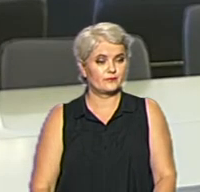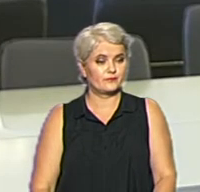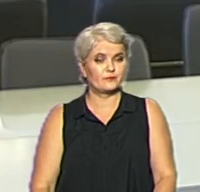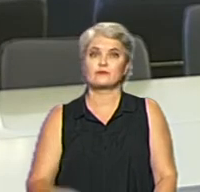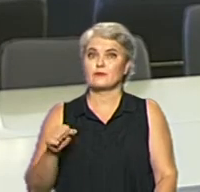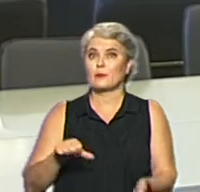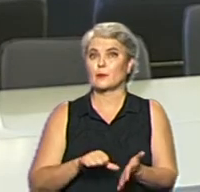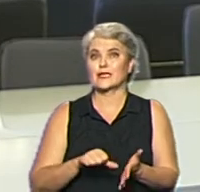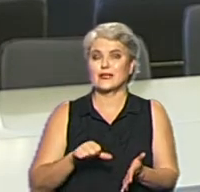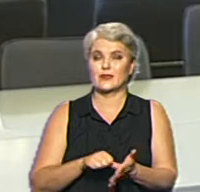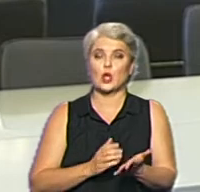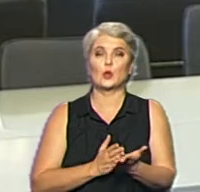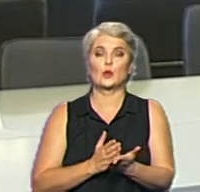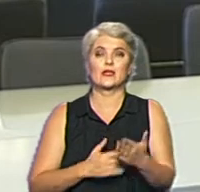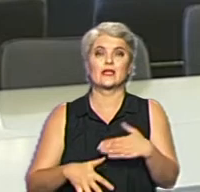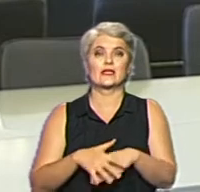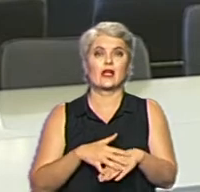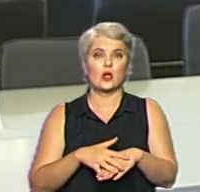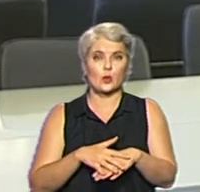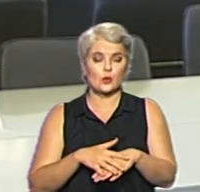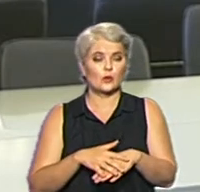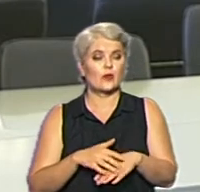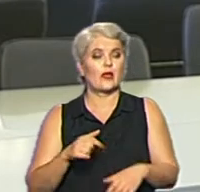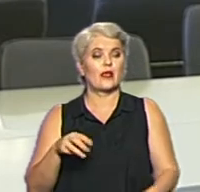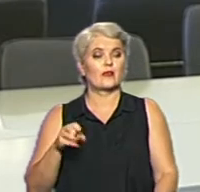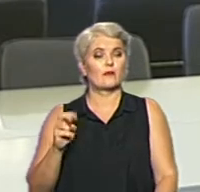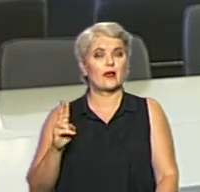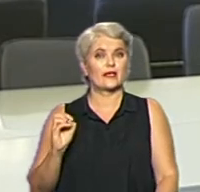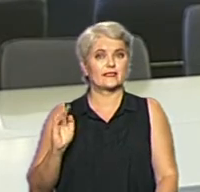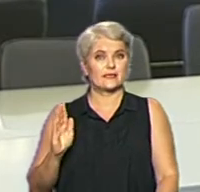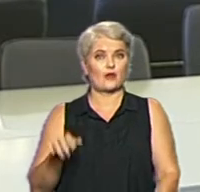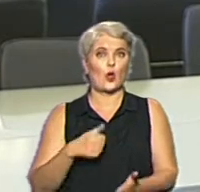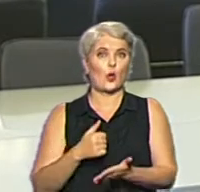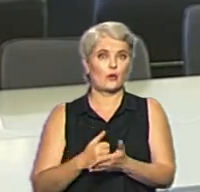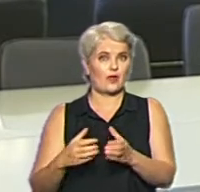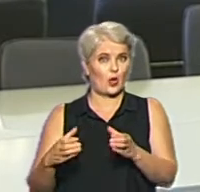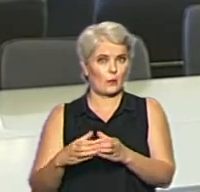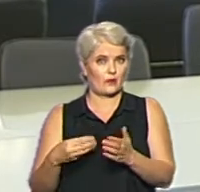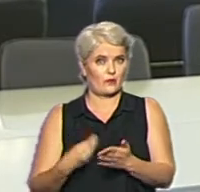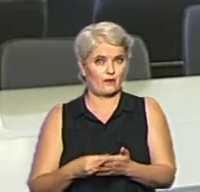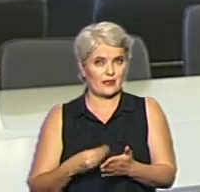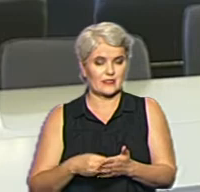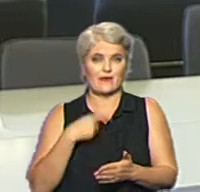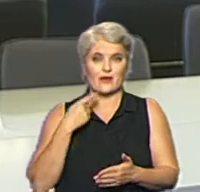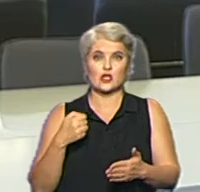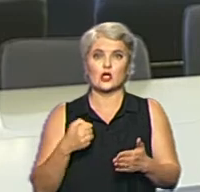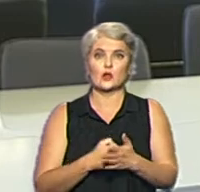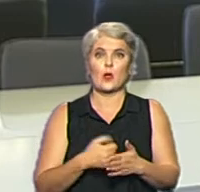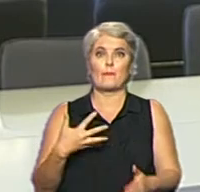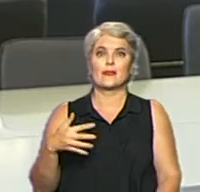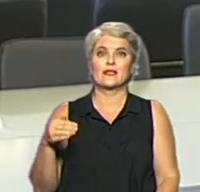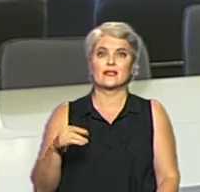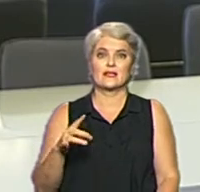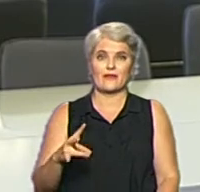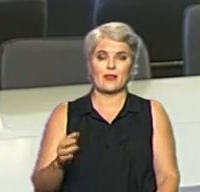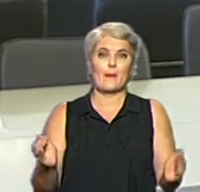От представник «Слуги народу» у фінансовому комітеті Данило Гетьманцев і, власне, голова цього комітету каже, що до 5 тисяч